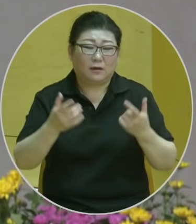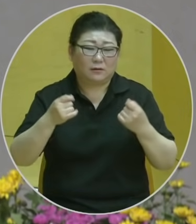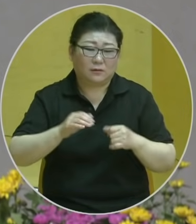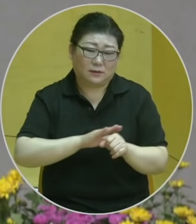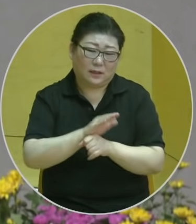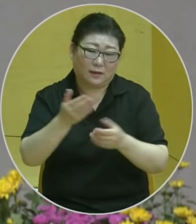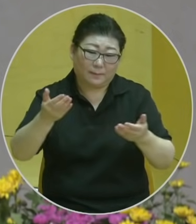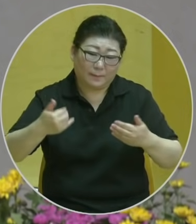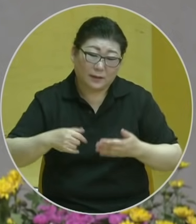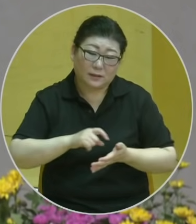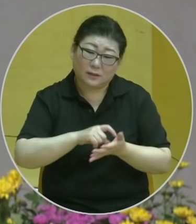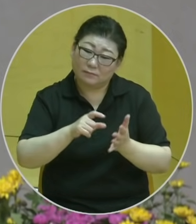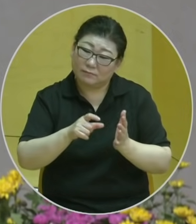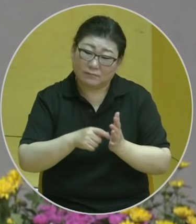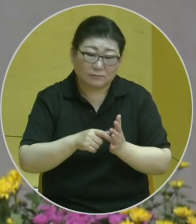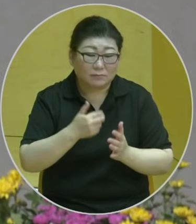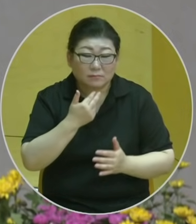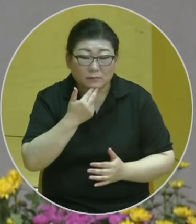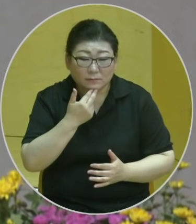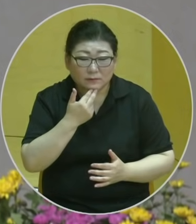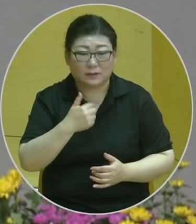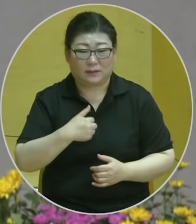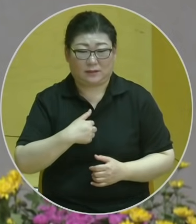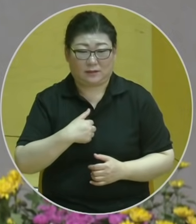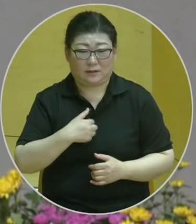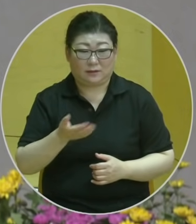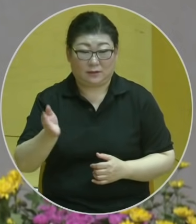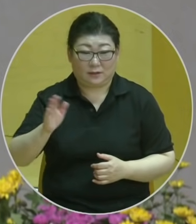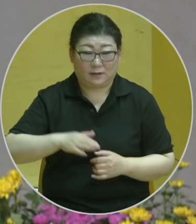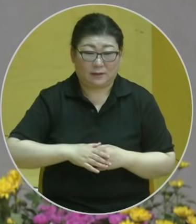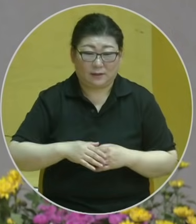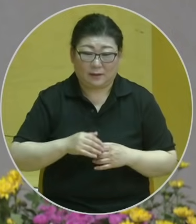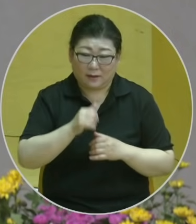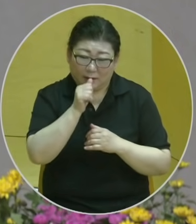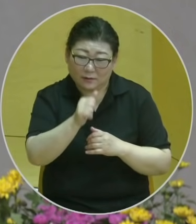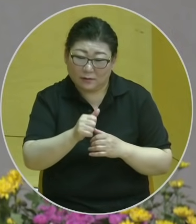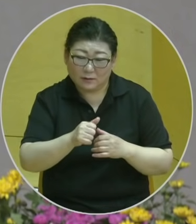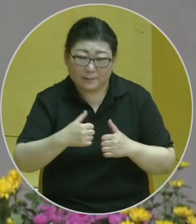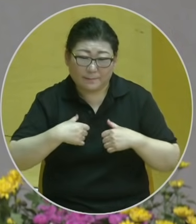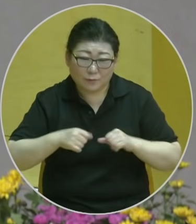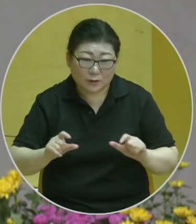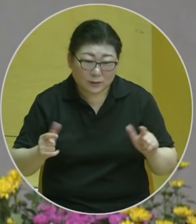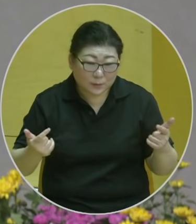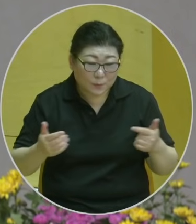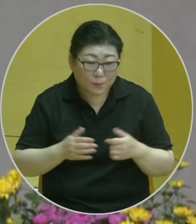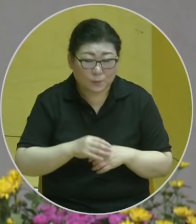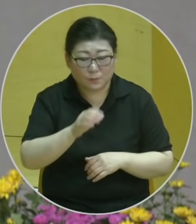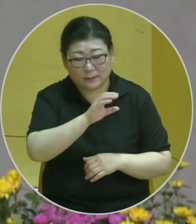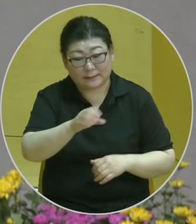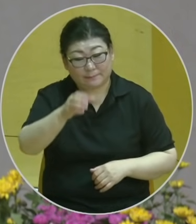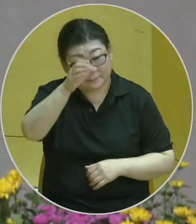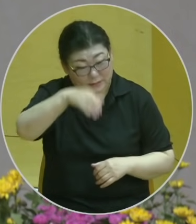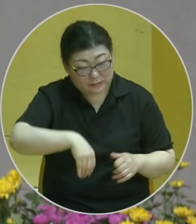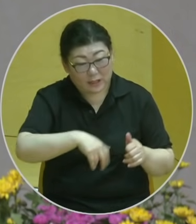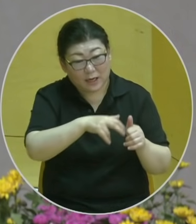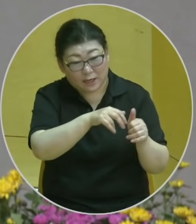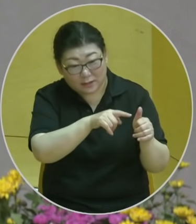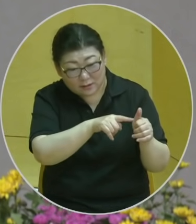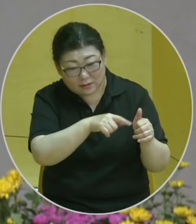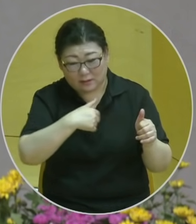없는 나였는데 절대로 포기하지 않고 십자가에서 내 더러운 죄를